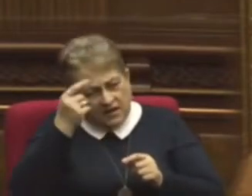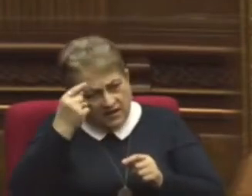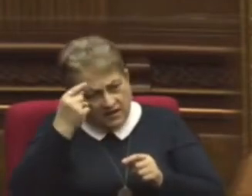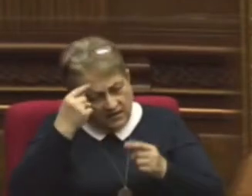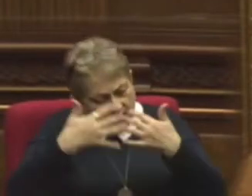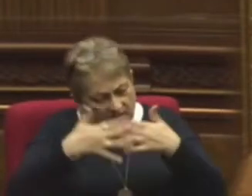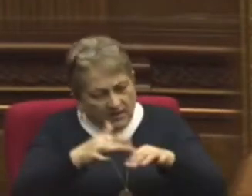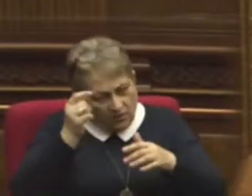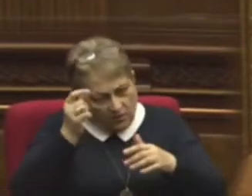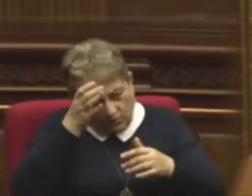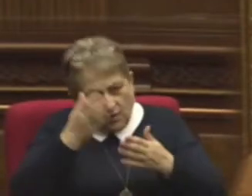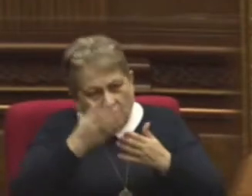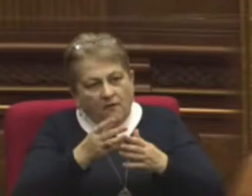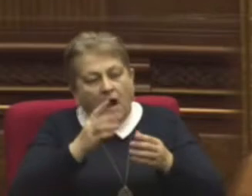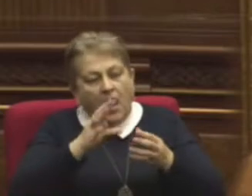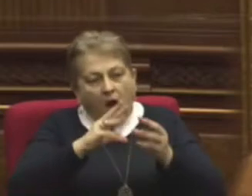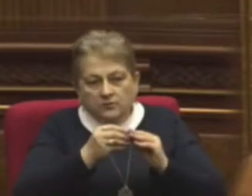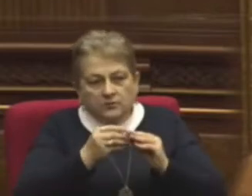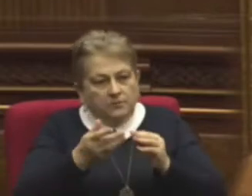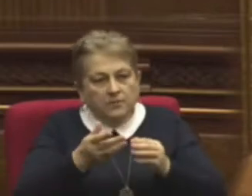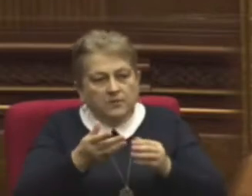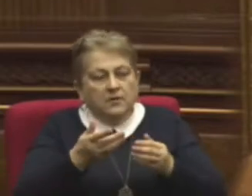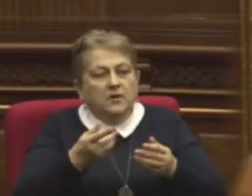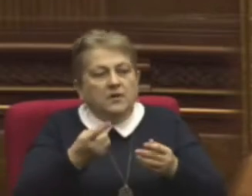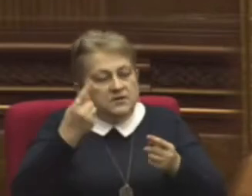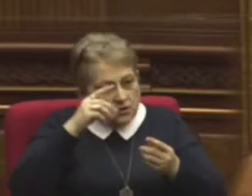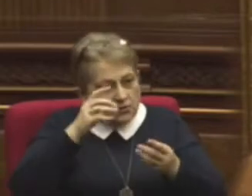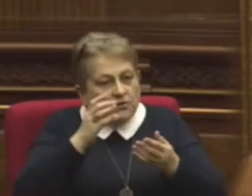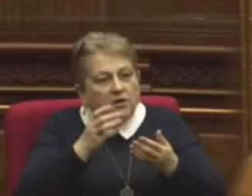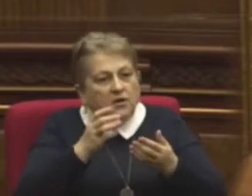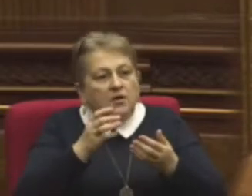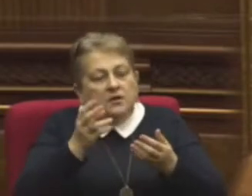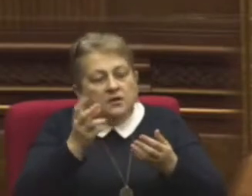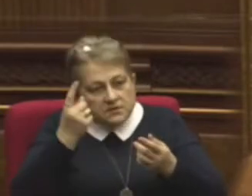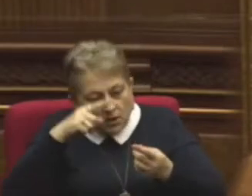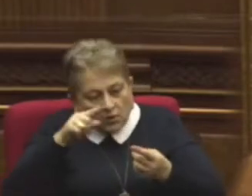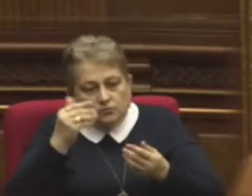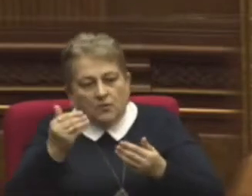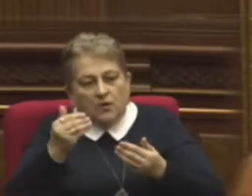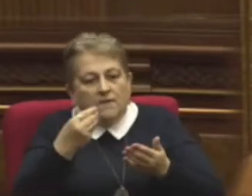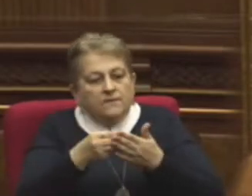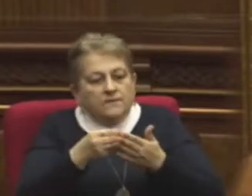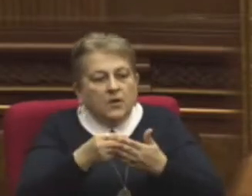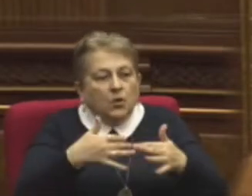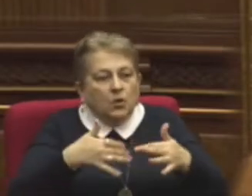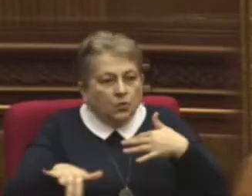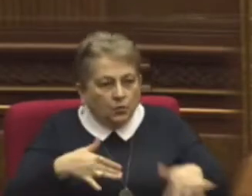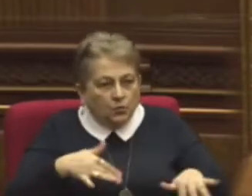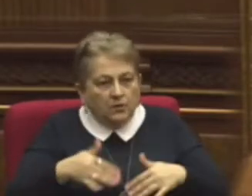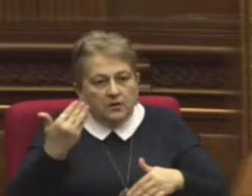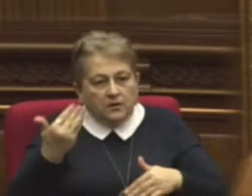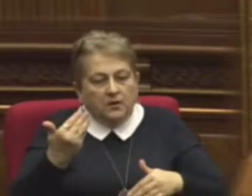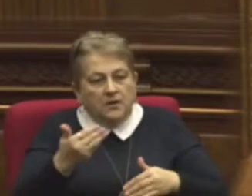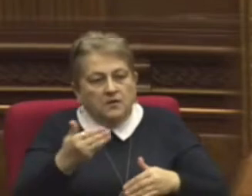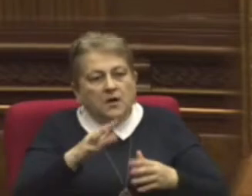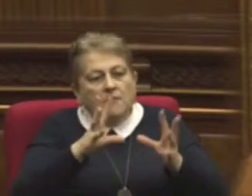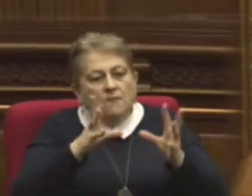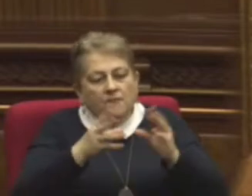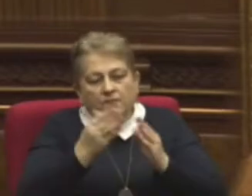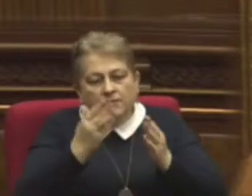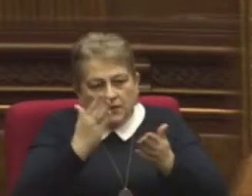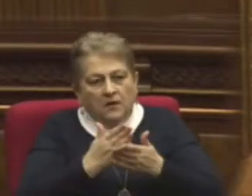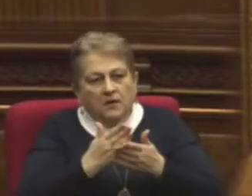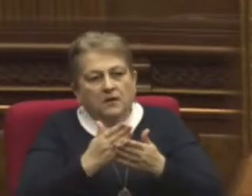գիտելիքը կվերածեն կոնկրետ արդյունքի, այլ նրանք, որ գիտելիքը ստեղծում են, որտեղ դրանք քիչ են, եւ իրենց ֆինանսավորումը թույլ է, եւ իրենց այդ ոլորտ